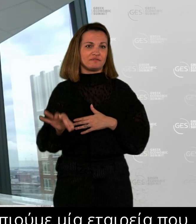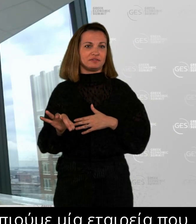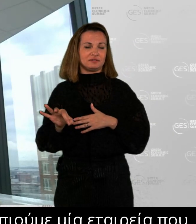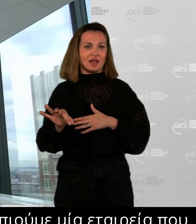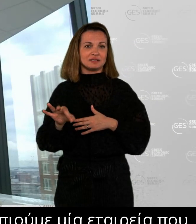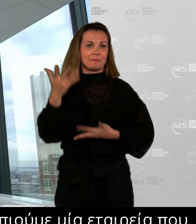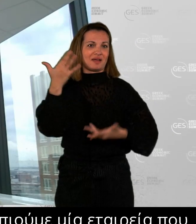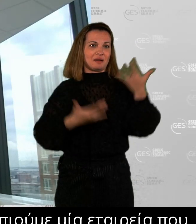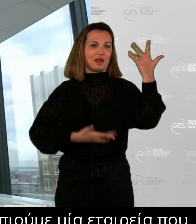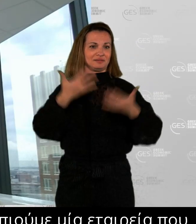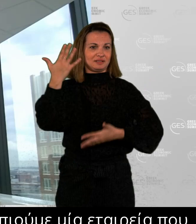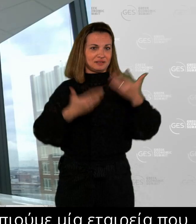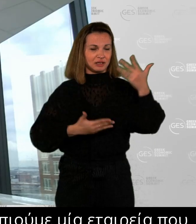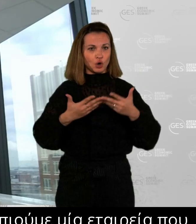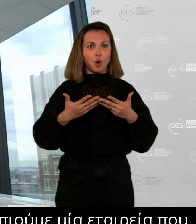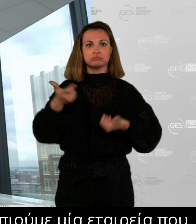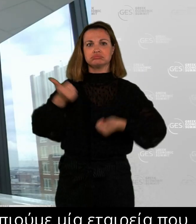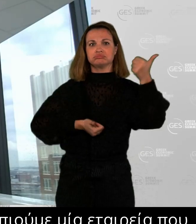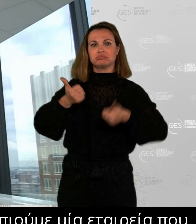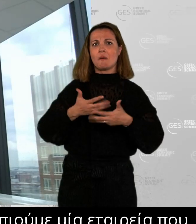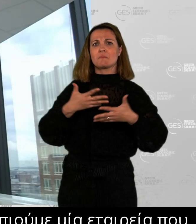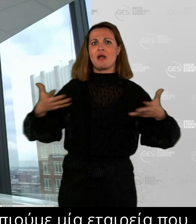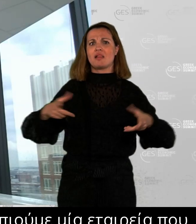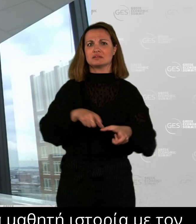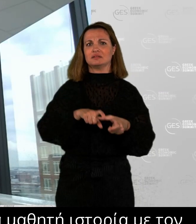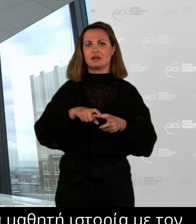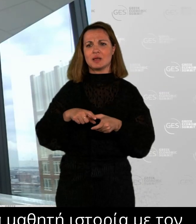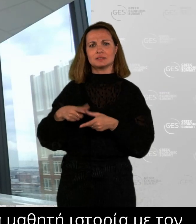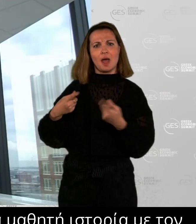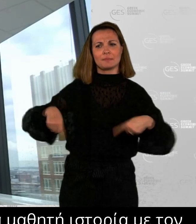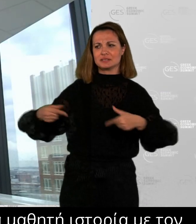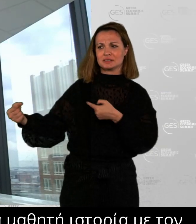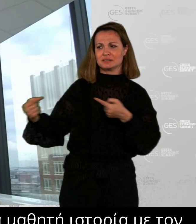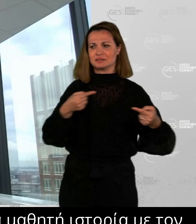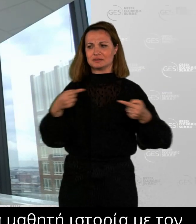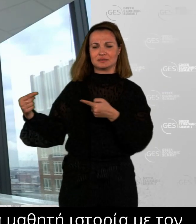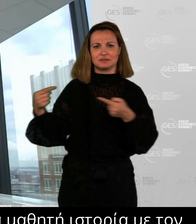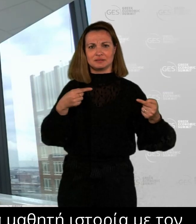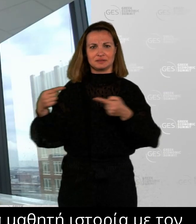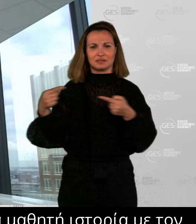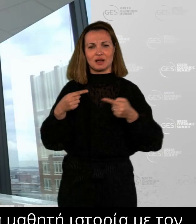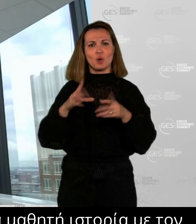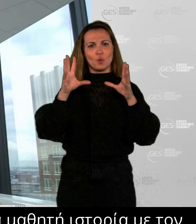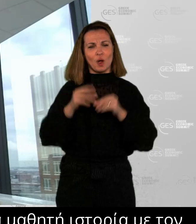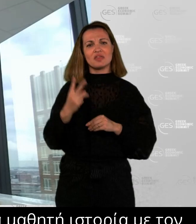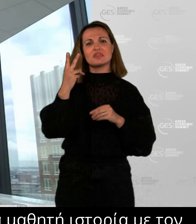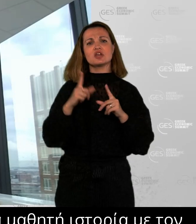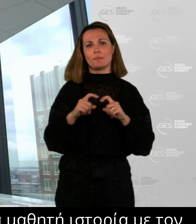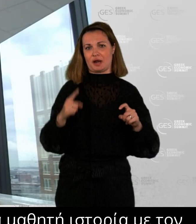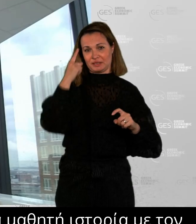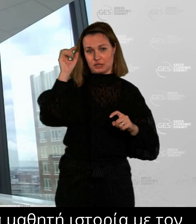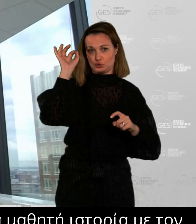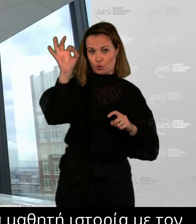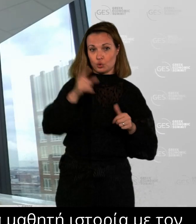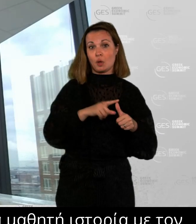είμαστε στο ring με τα μεγαθύρια και να παλεύουμε καθημερινώς για δύο πράγματα. Ένα, να μεγαλώσουμε προφανώς